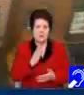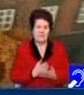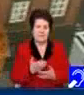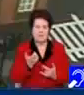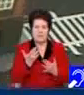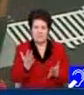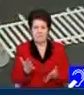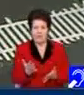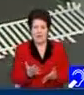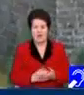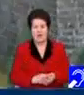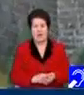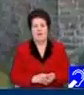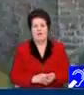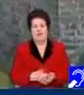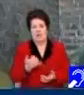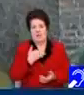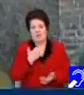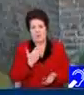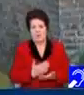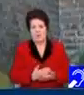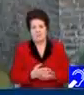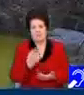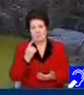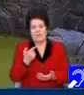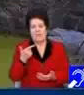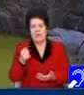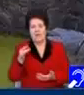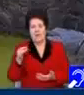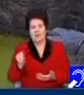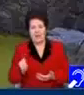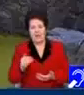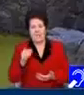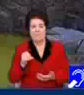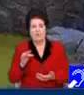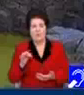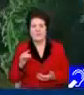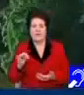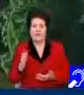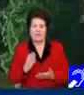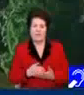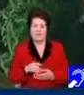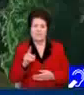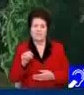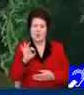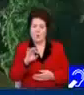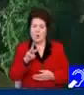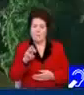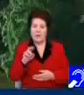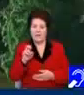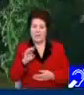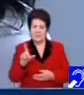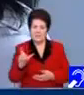câteva diorame feroviare. La noi este una în gara feroviară, foarte mică, de 2x1, pare mi o machetă, dar este